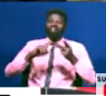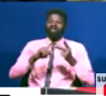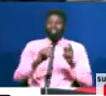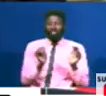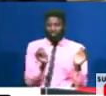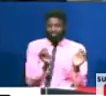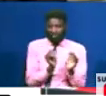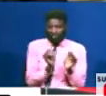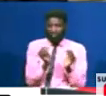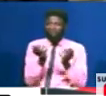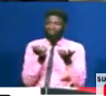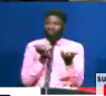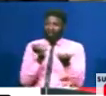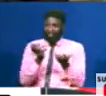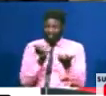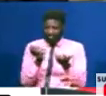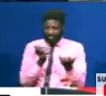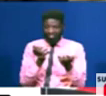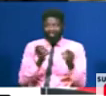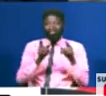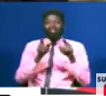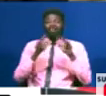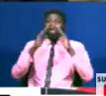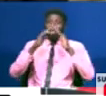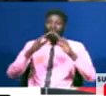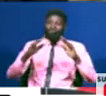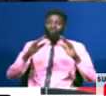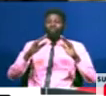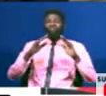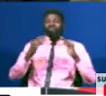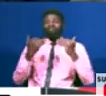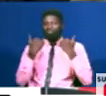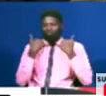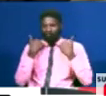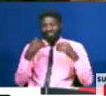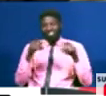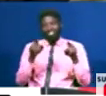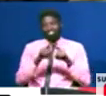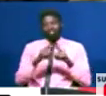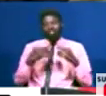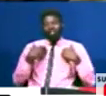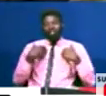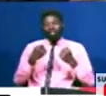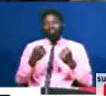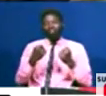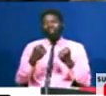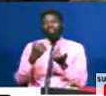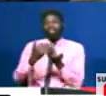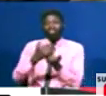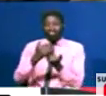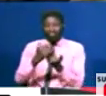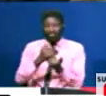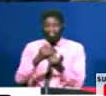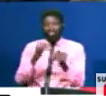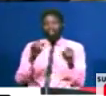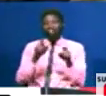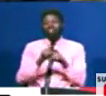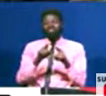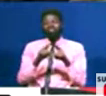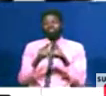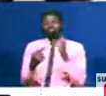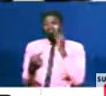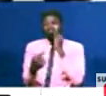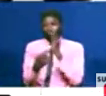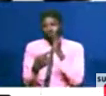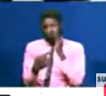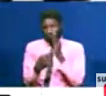medium enterprise, housing and settlement, healthcare, digital superhighway and creative